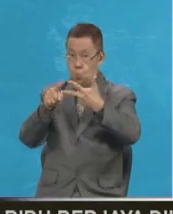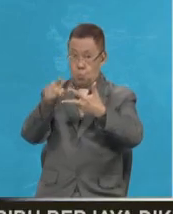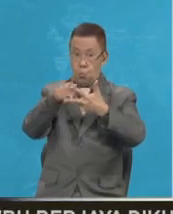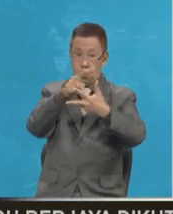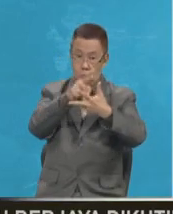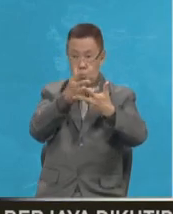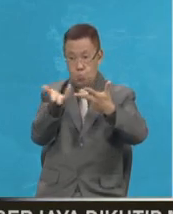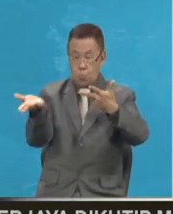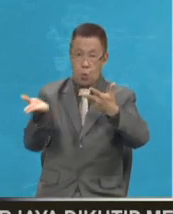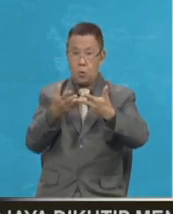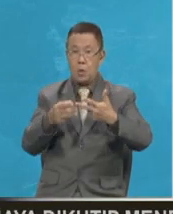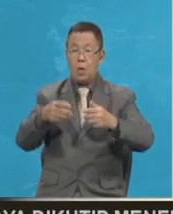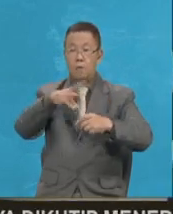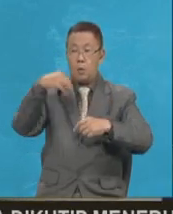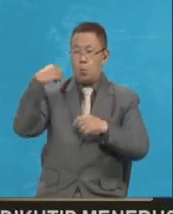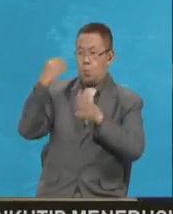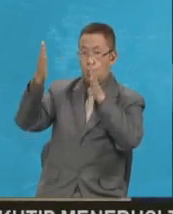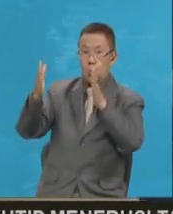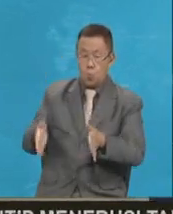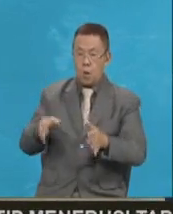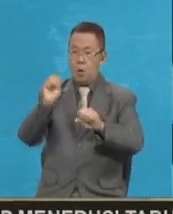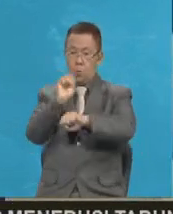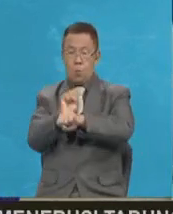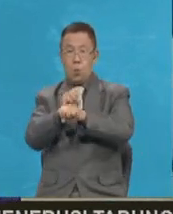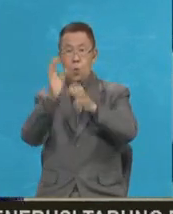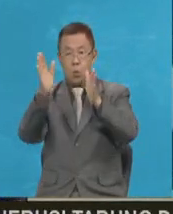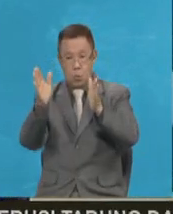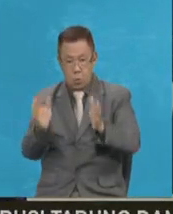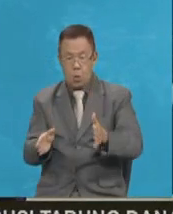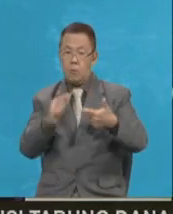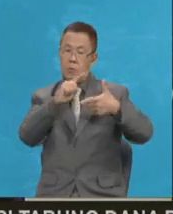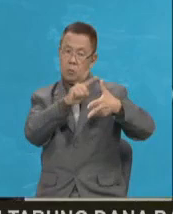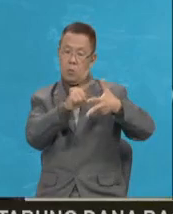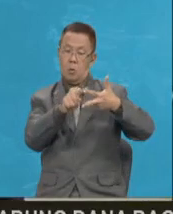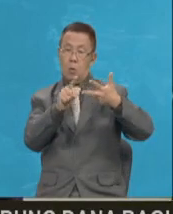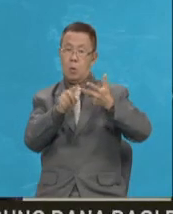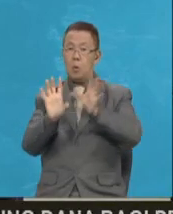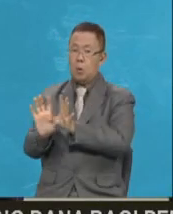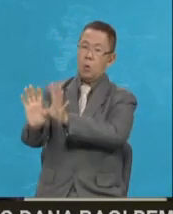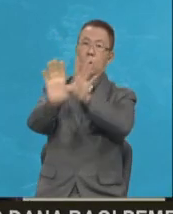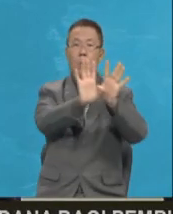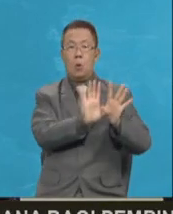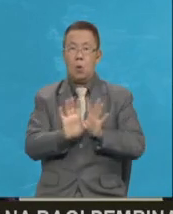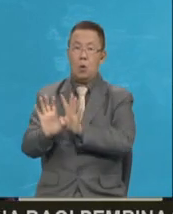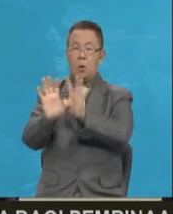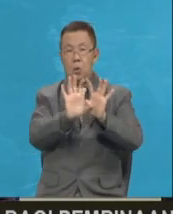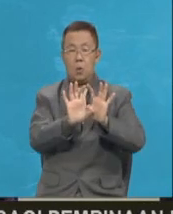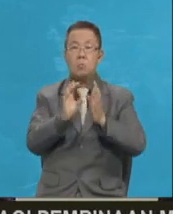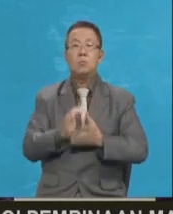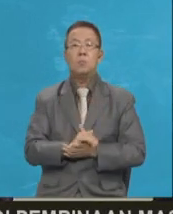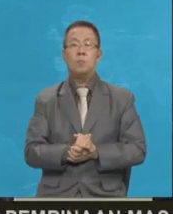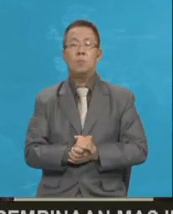sumbangan daripada pegawai dan kegiatan kakitangan data screen digital sederhana dan progresif sendirian